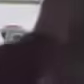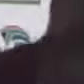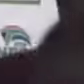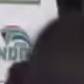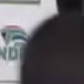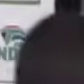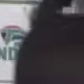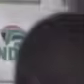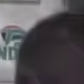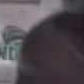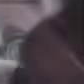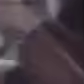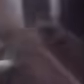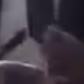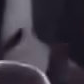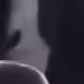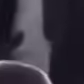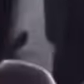Wena wendlovu.